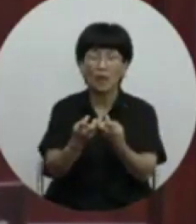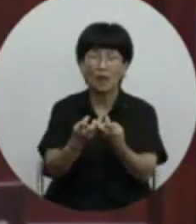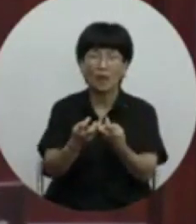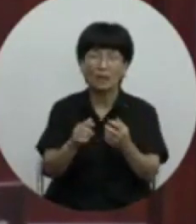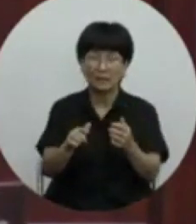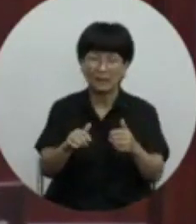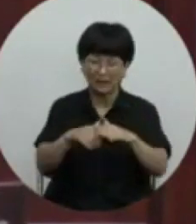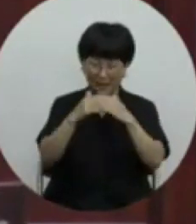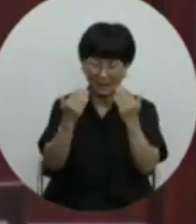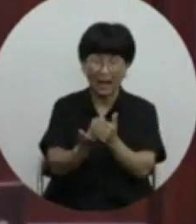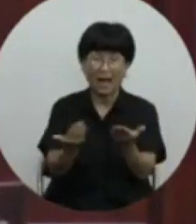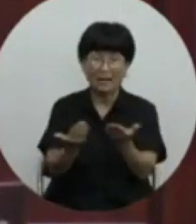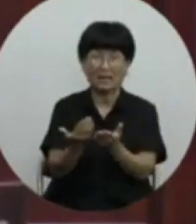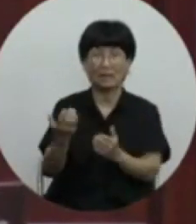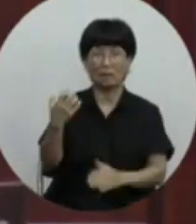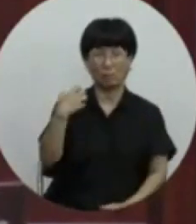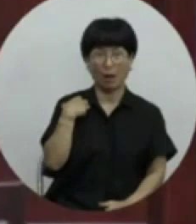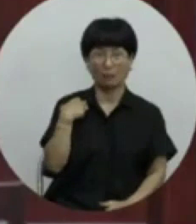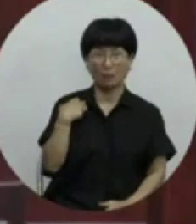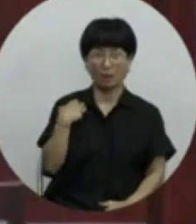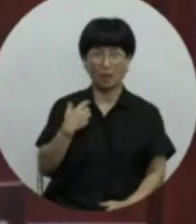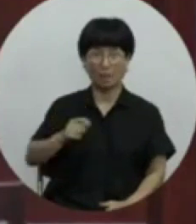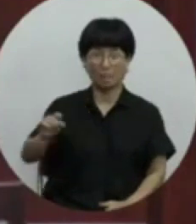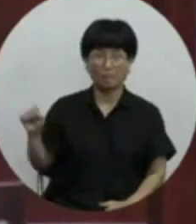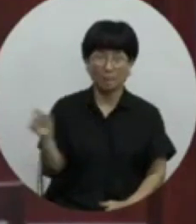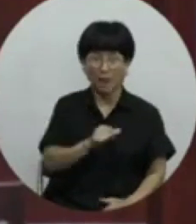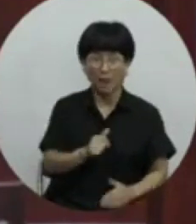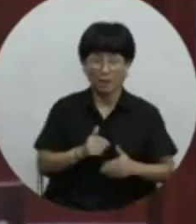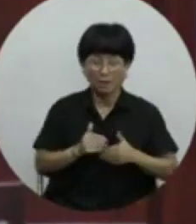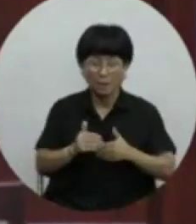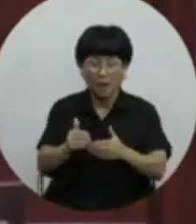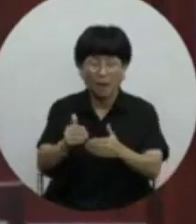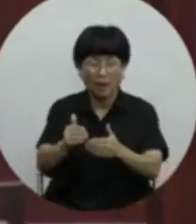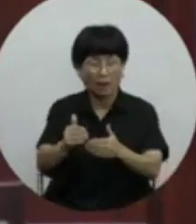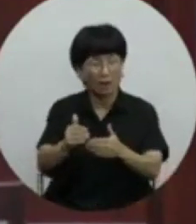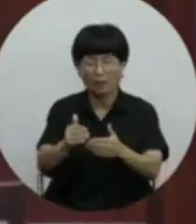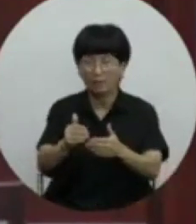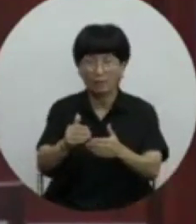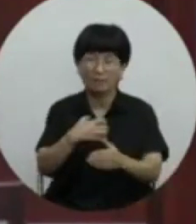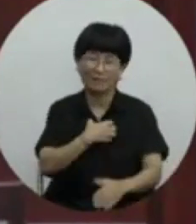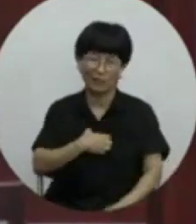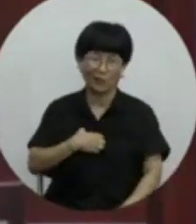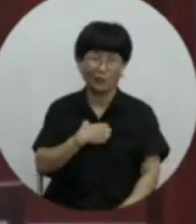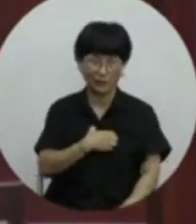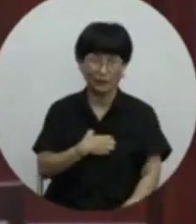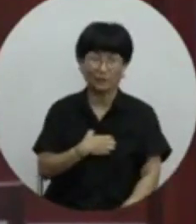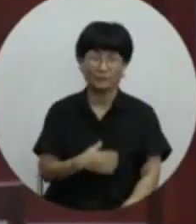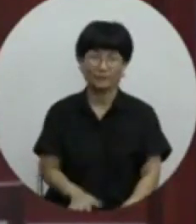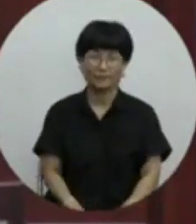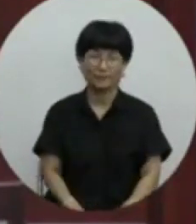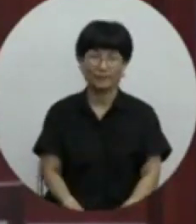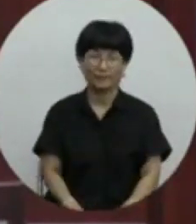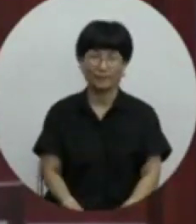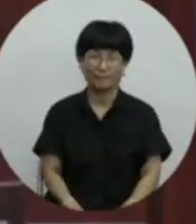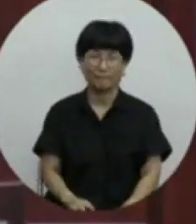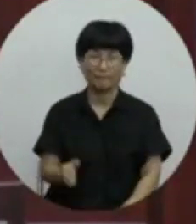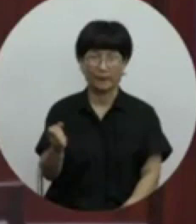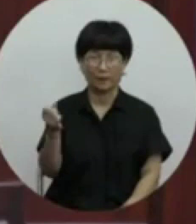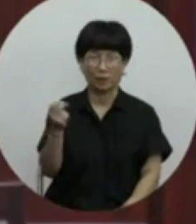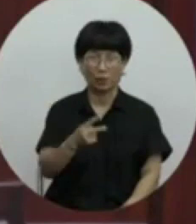일을 하면서 진행시켜서 빨리 이루어야 될지 걱정입니다. 또한